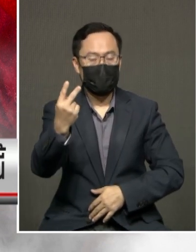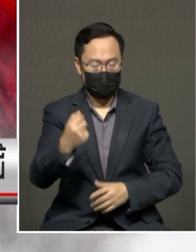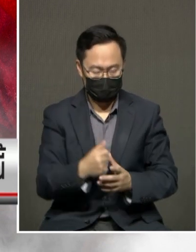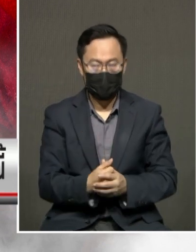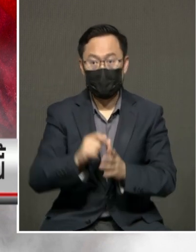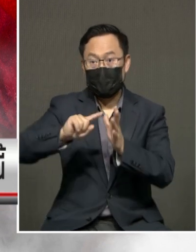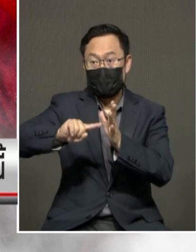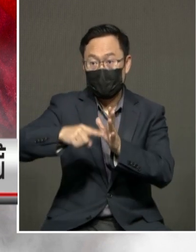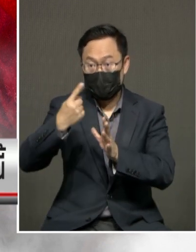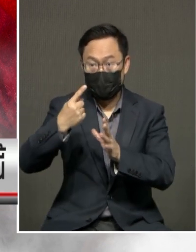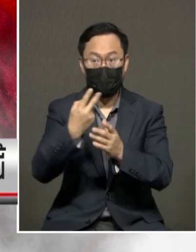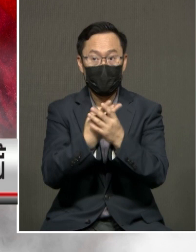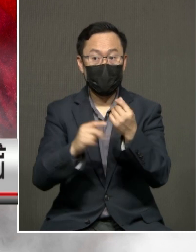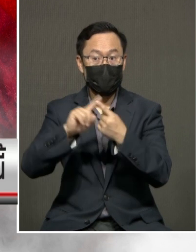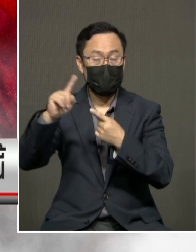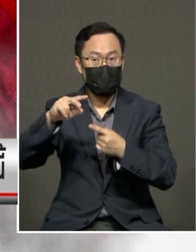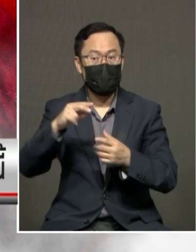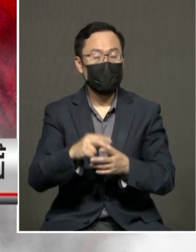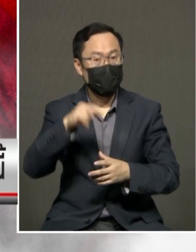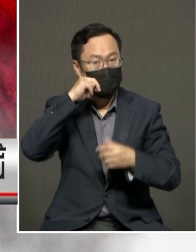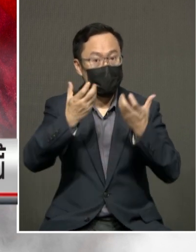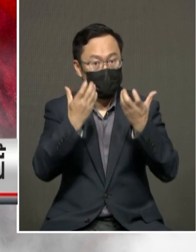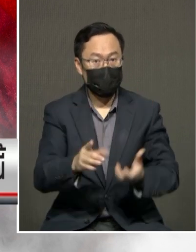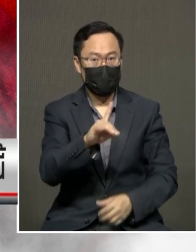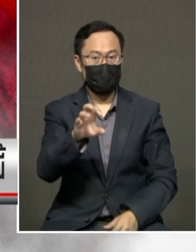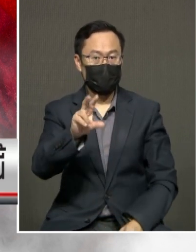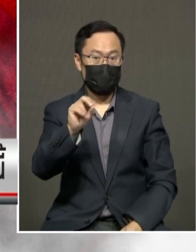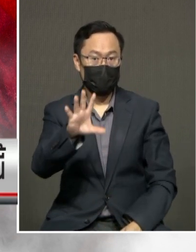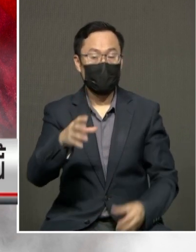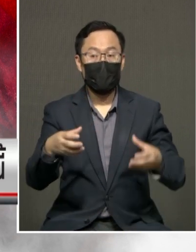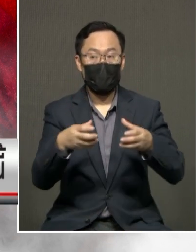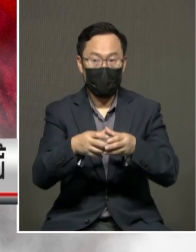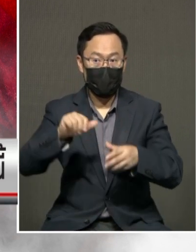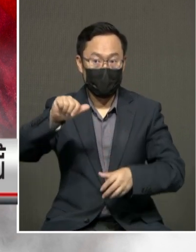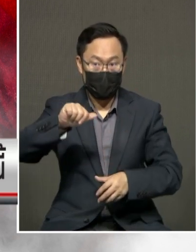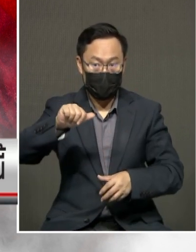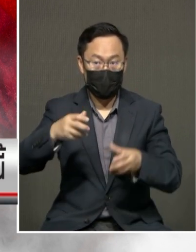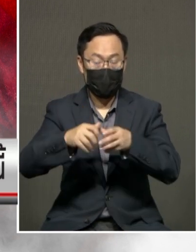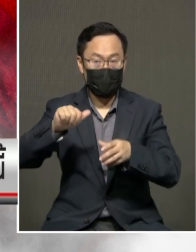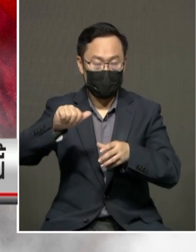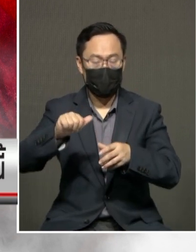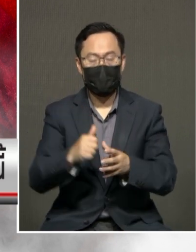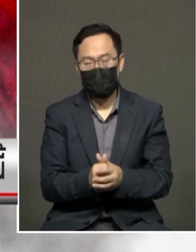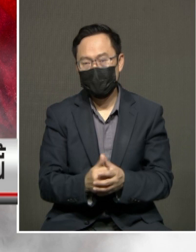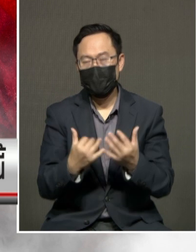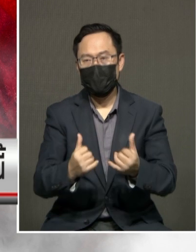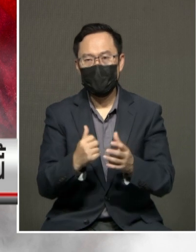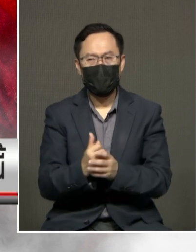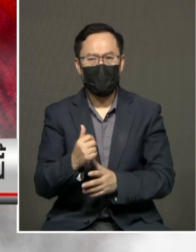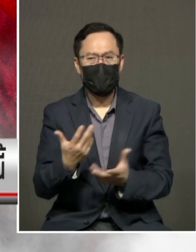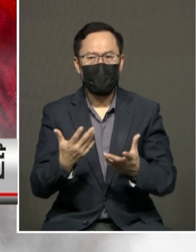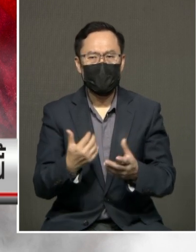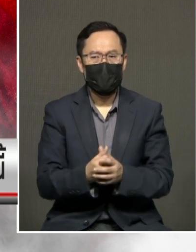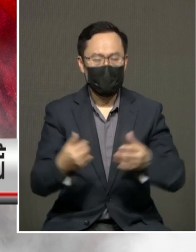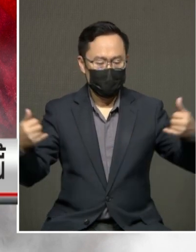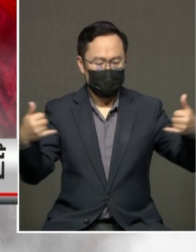ที่รุ่นไรท์เวท135ปอนด์ในกลุ่ม A นะคะฟลุกน้อยฟลุกบะหมี่เกี๊ยวค่ะก็แพ้ให้กับแพ้คะแนนให้กับมาเ